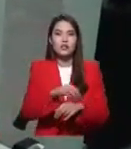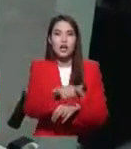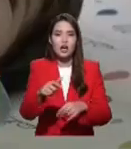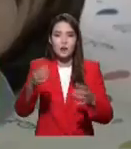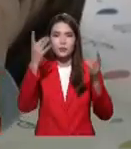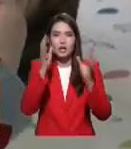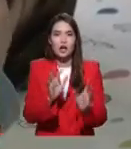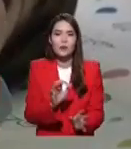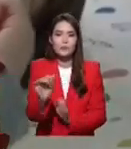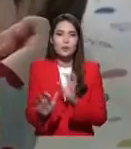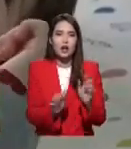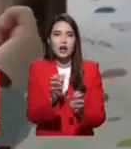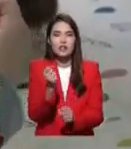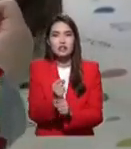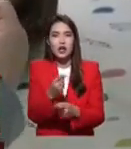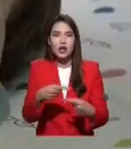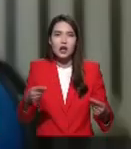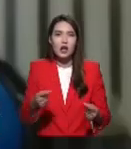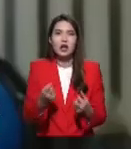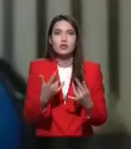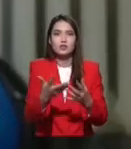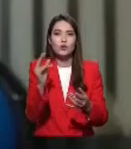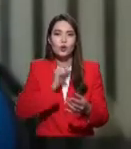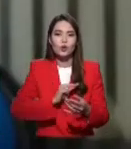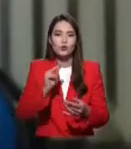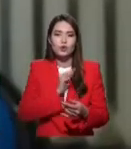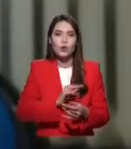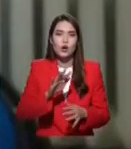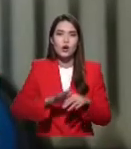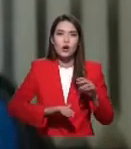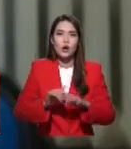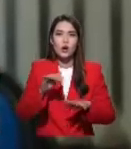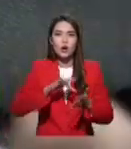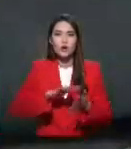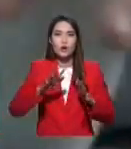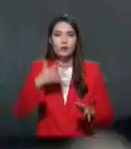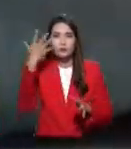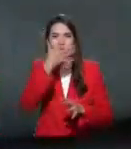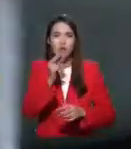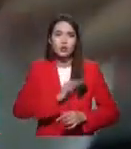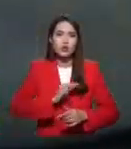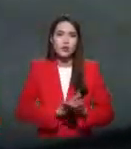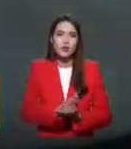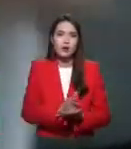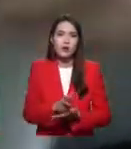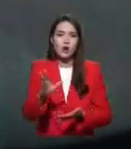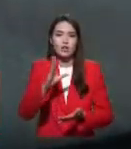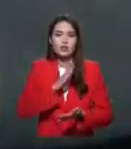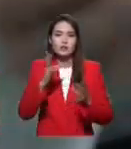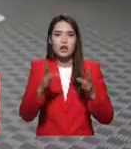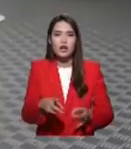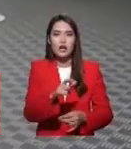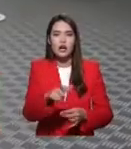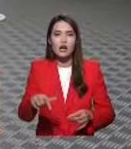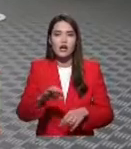жасайды. Келушілердің көбі кішкентай сәбилер. Медколледжді тәмамдаған жігіт кейін бейімдеу орталығында 5 жыл біліктілігін шыңдап, сал ауруына шалдыққандарға көмек